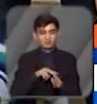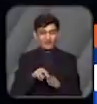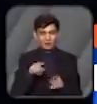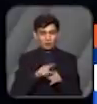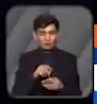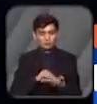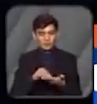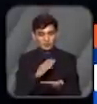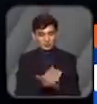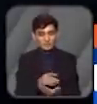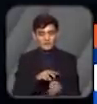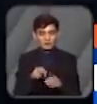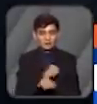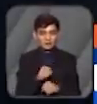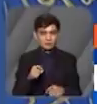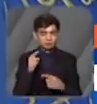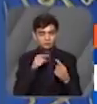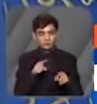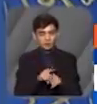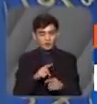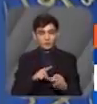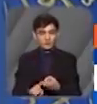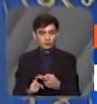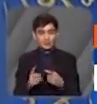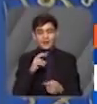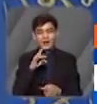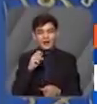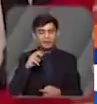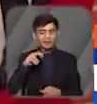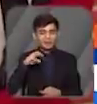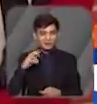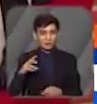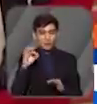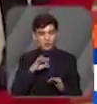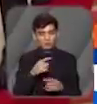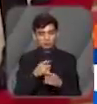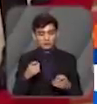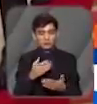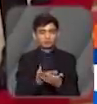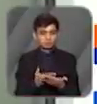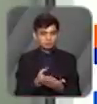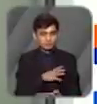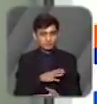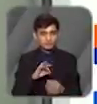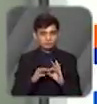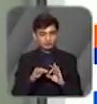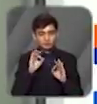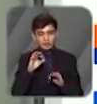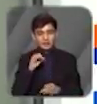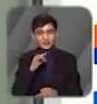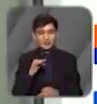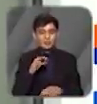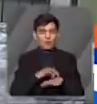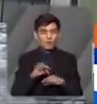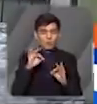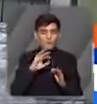Тіпті дін өкілдері жұқпалы дерт жайылмау үшін карантин енгізу қажет екенін хадистерден мысал келтіріп түсіндіруде. Сол үшін діни басқарма ауру